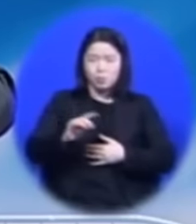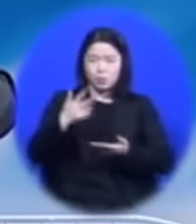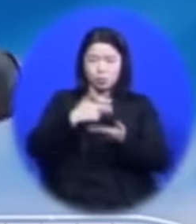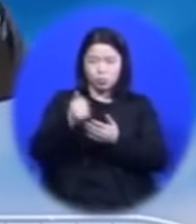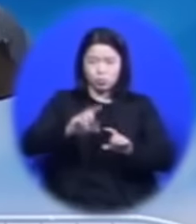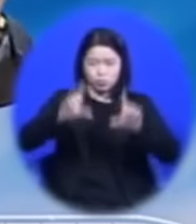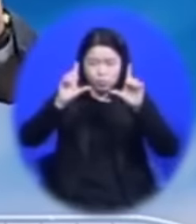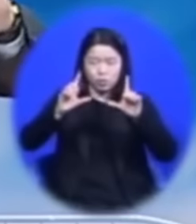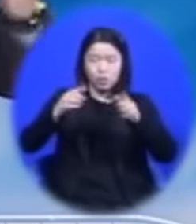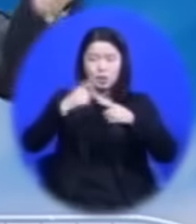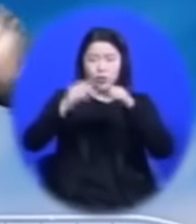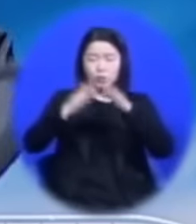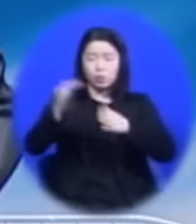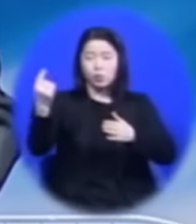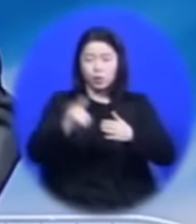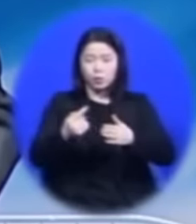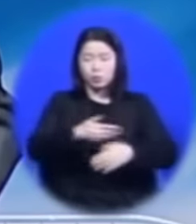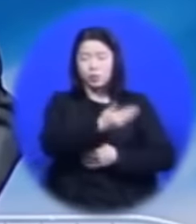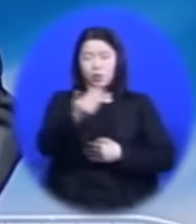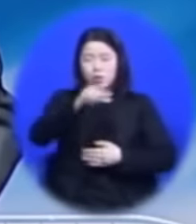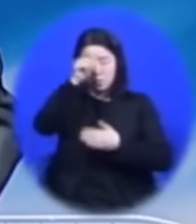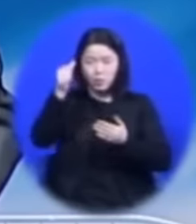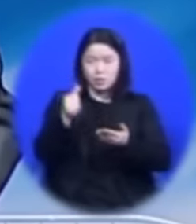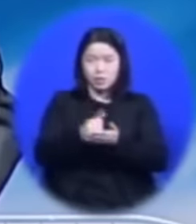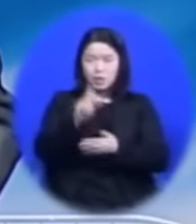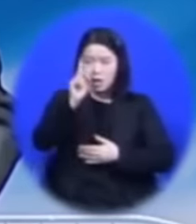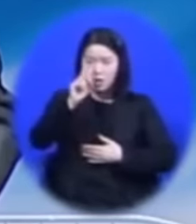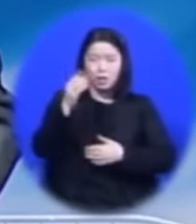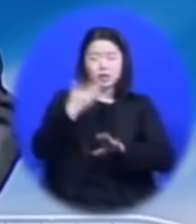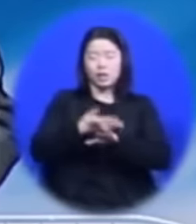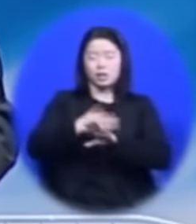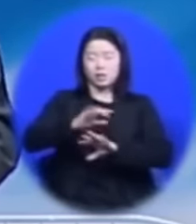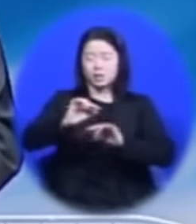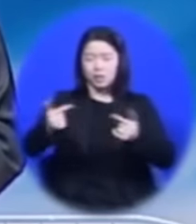오셔도 여러분의 인생은 하나도 달라지는 게 없습니다.